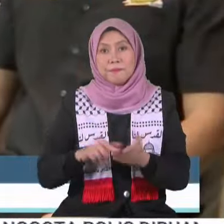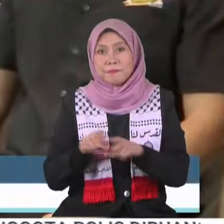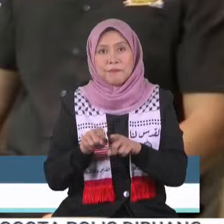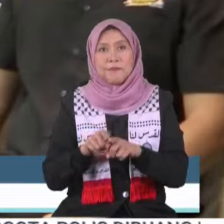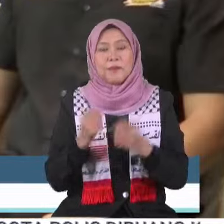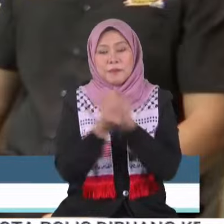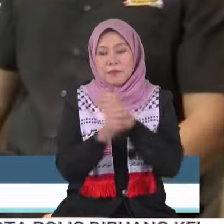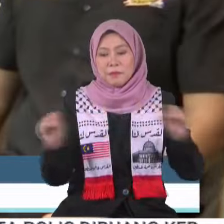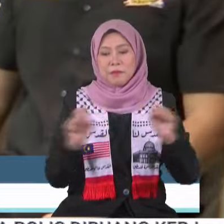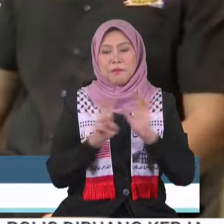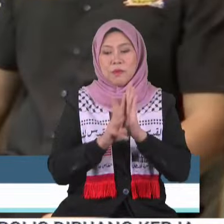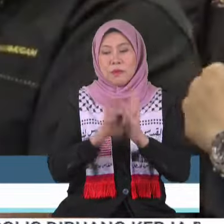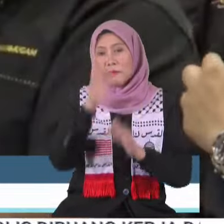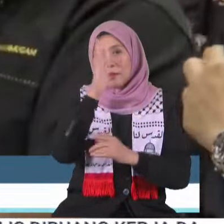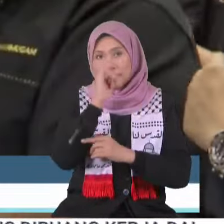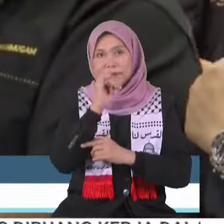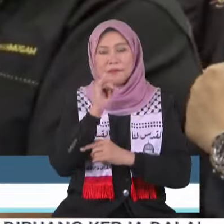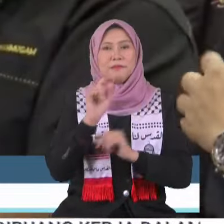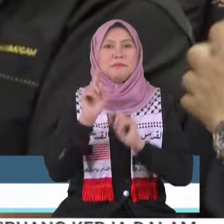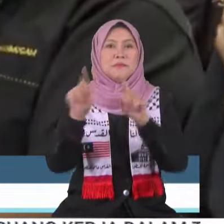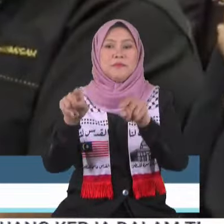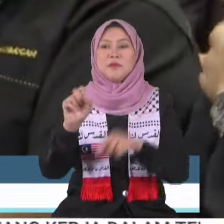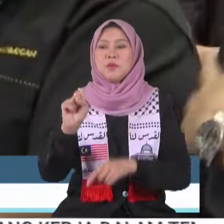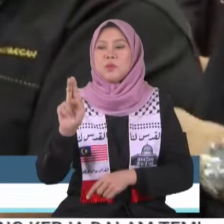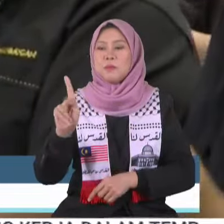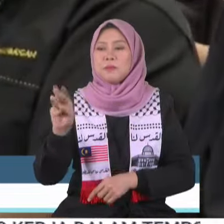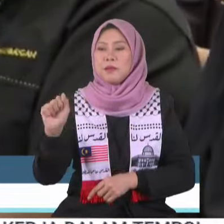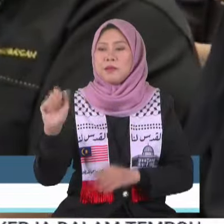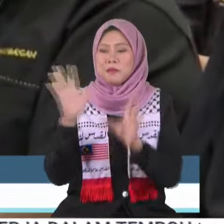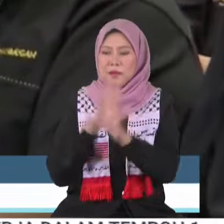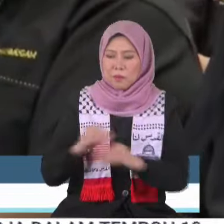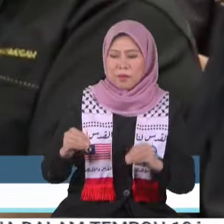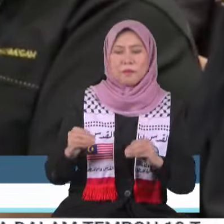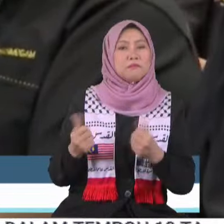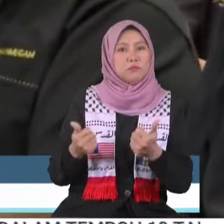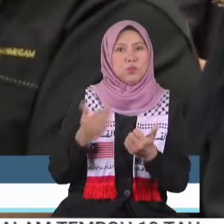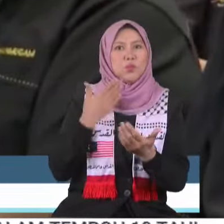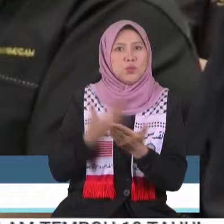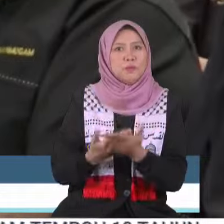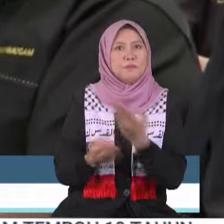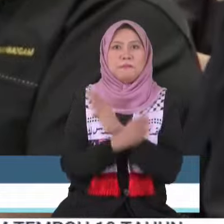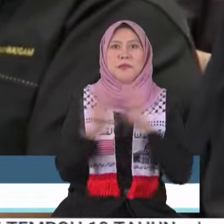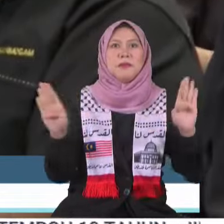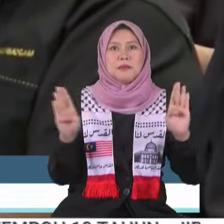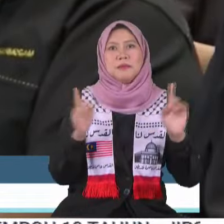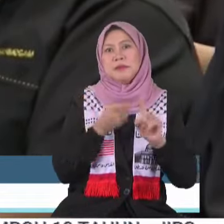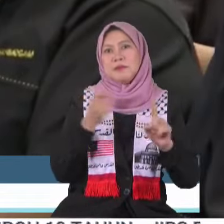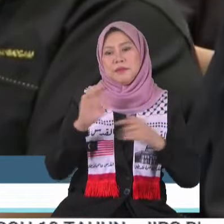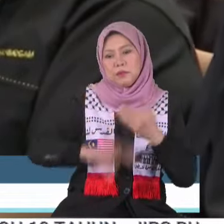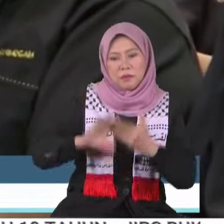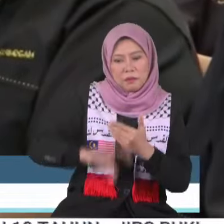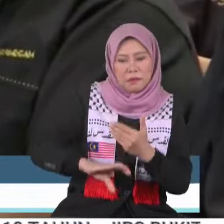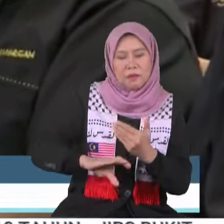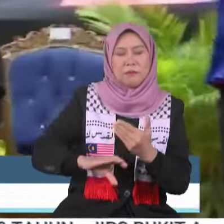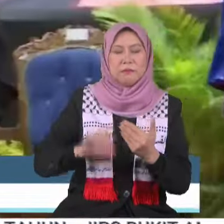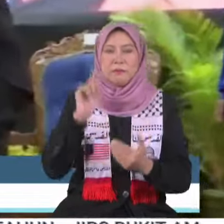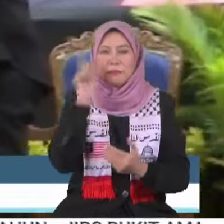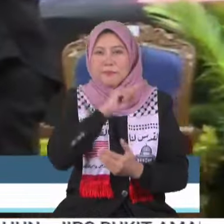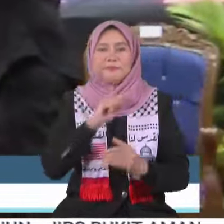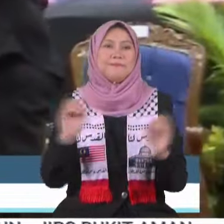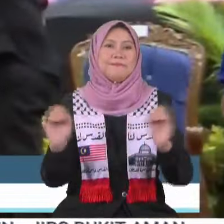sama, persiapan kontingen Melaka ke Tamasha Sukma Sarawak berada di tahap terbaik selain bebas daripada sebarang kecederaan